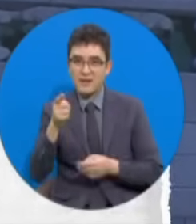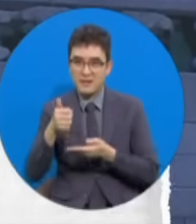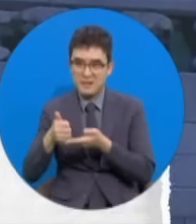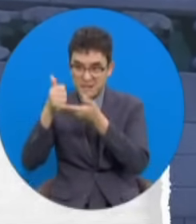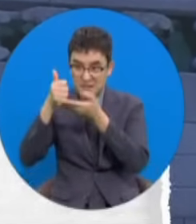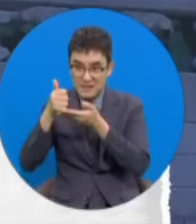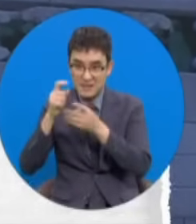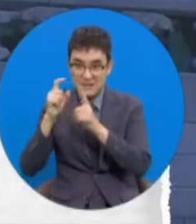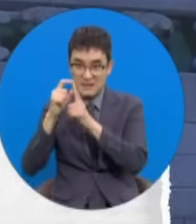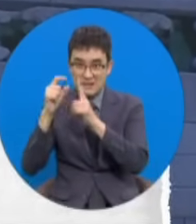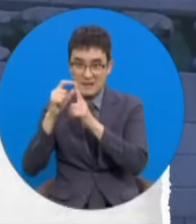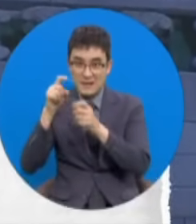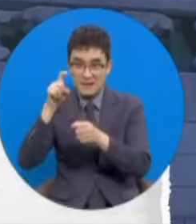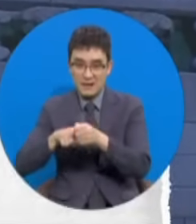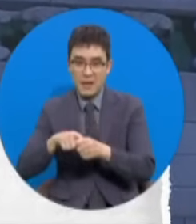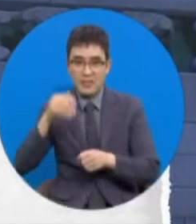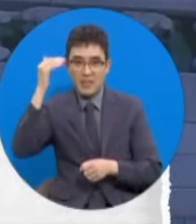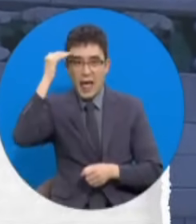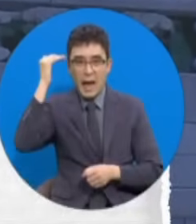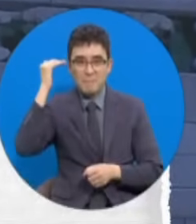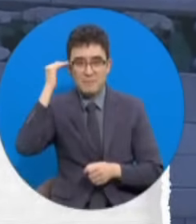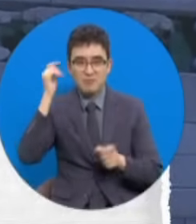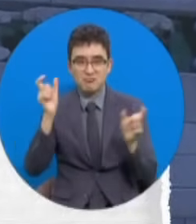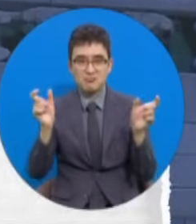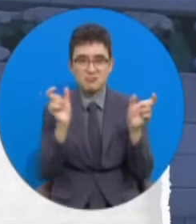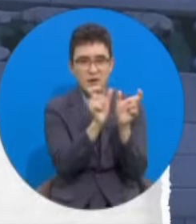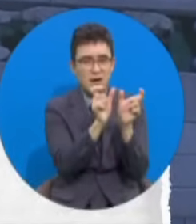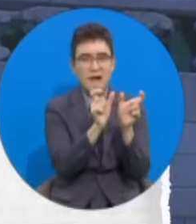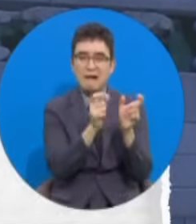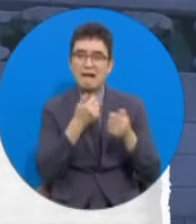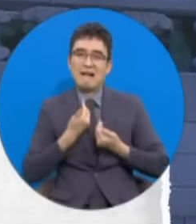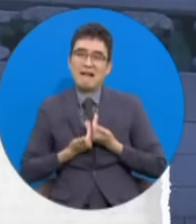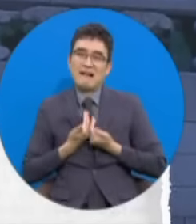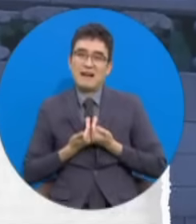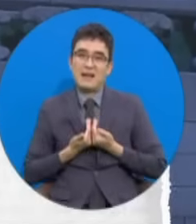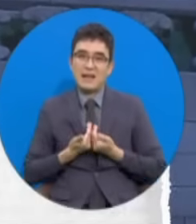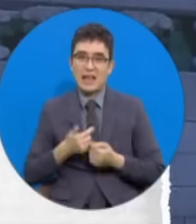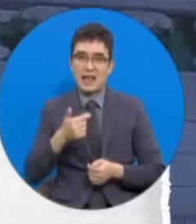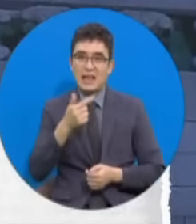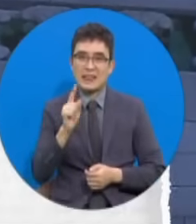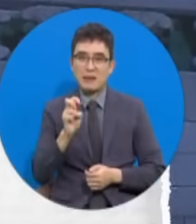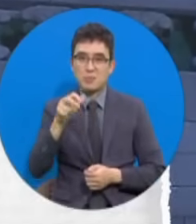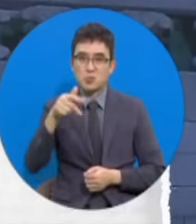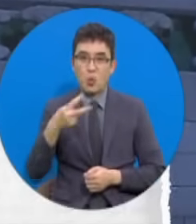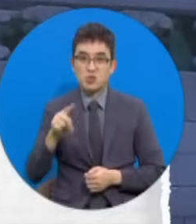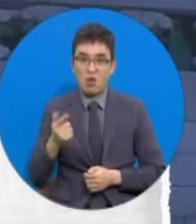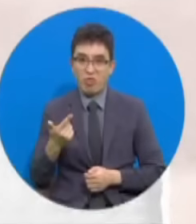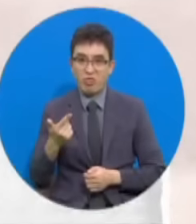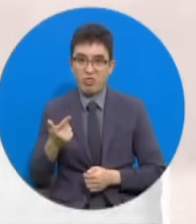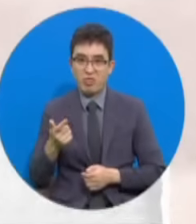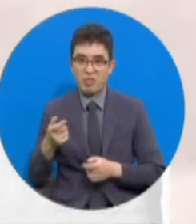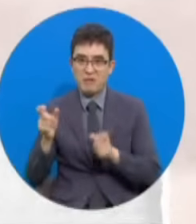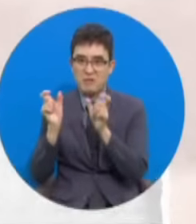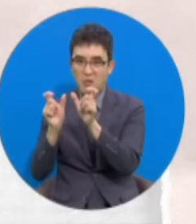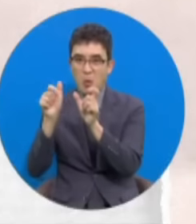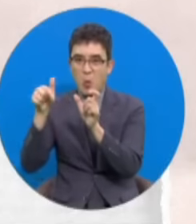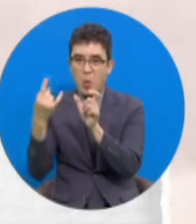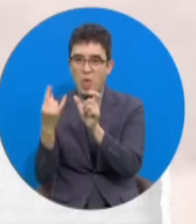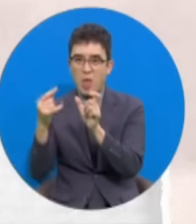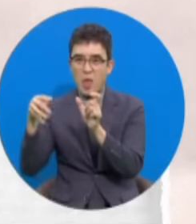남조선이부터 이게 입에 착 네. 붙는 거지. 야, 대한민국 괴뢰 네. 하면 좀 이상하다. 대한민국이라는 독자적인 주권 국가의 의미잖아요.